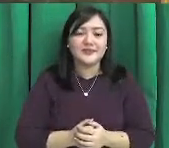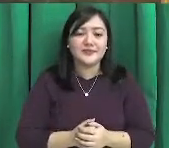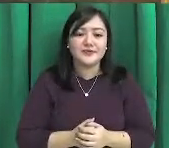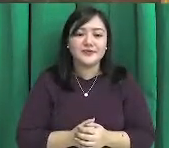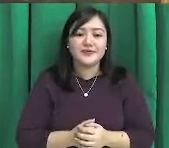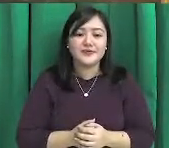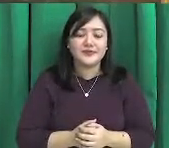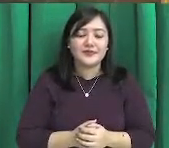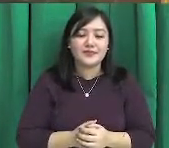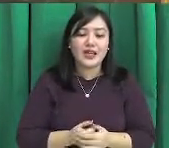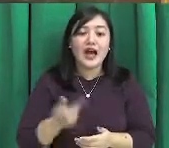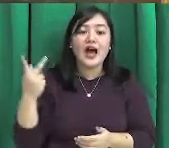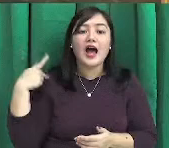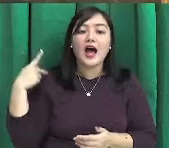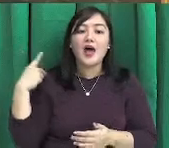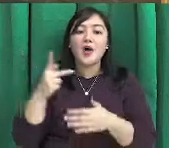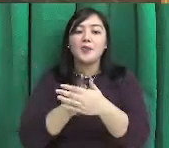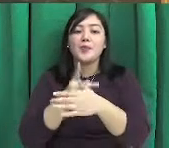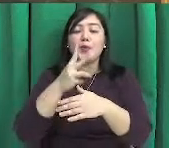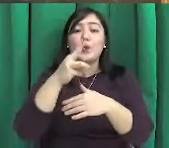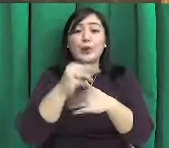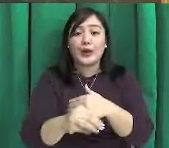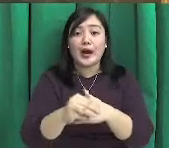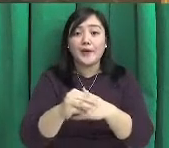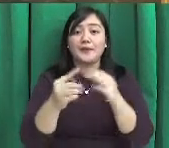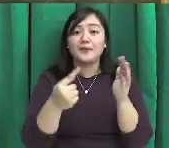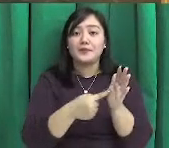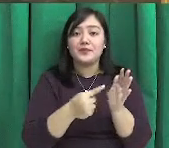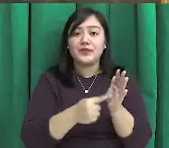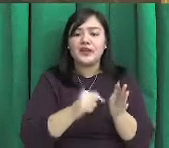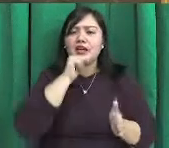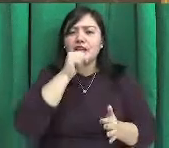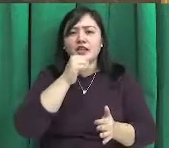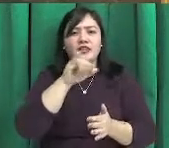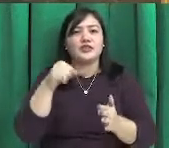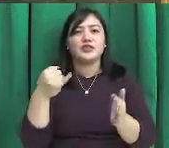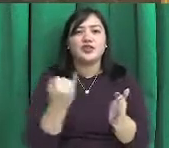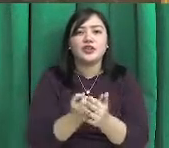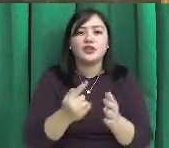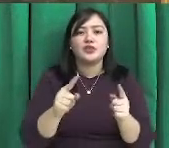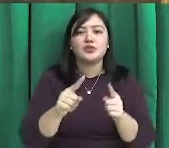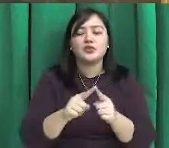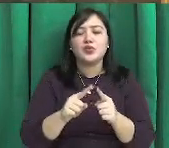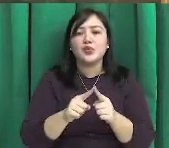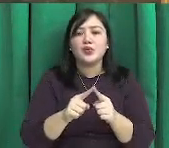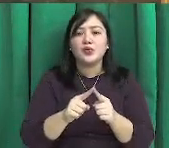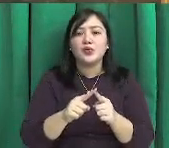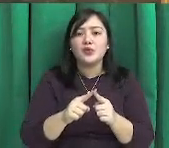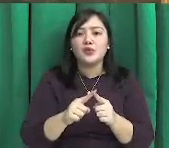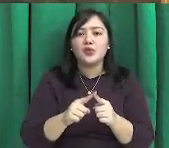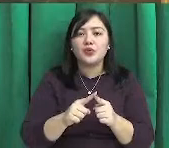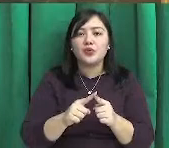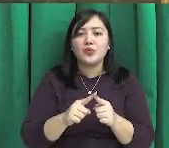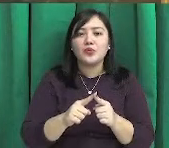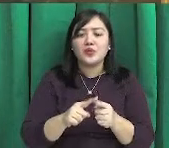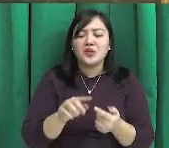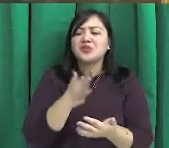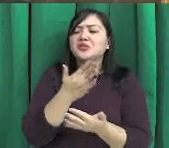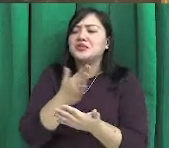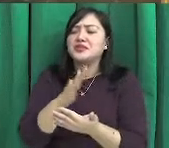programang ganito. Hindi po ito lugar para i-voice out na ang ating sama ng loob. But, you